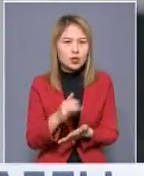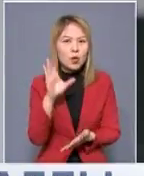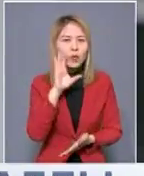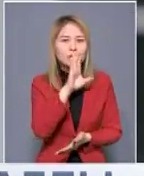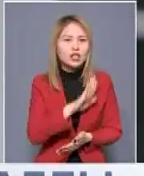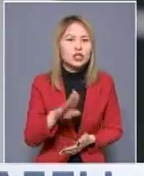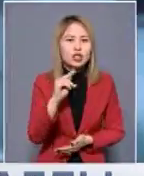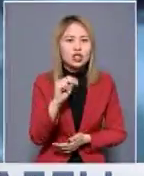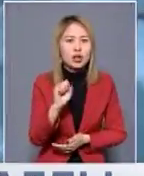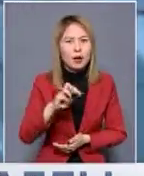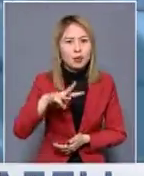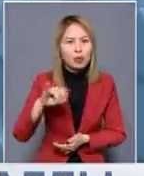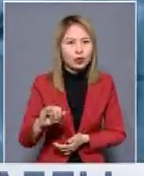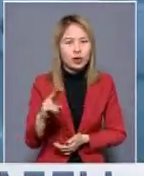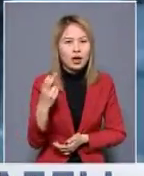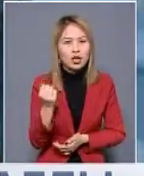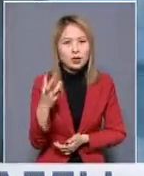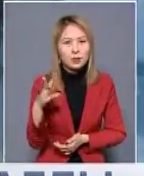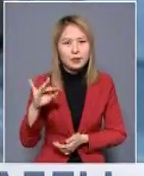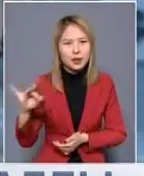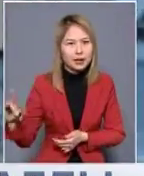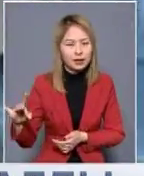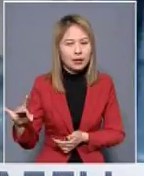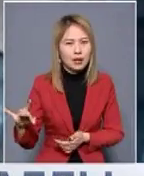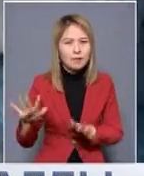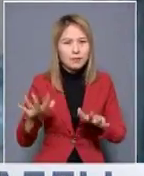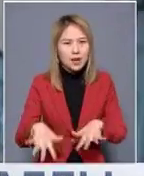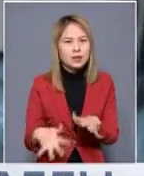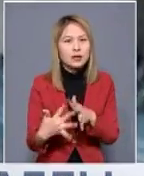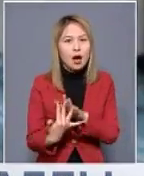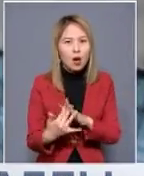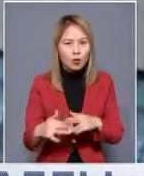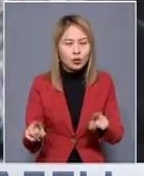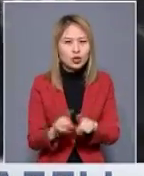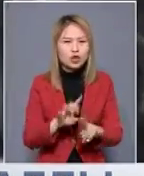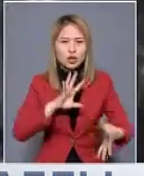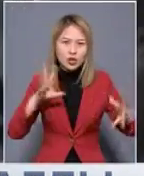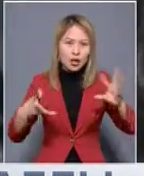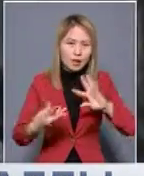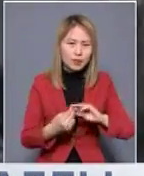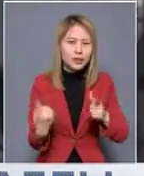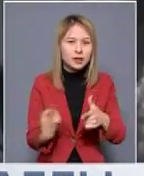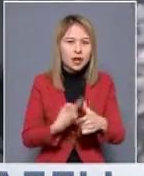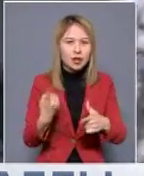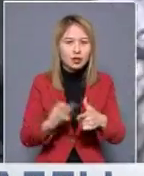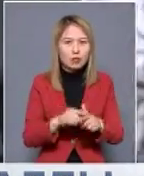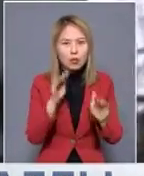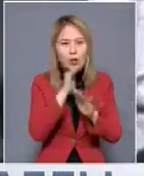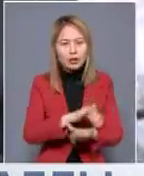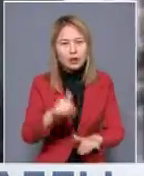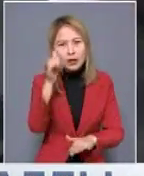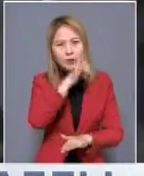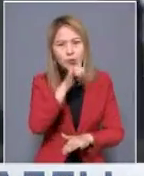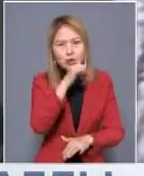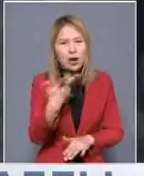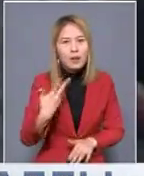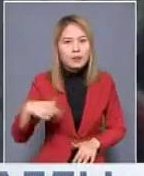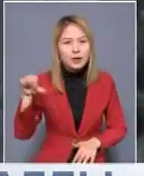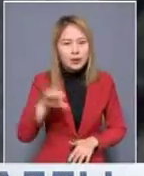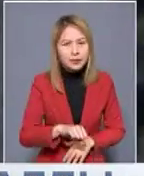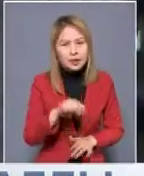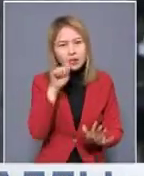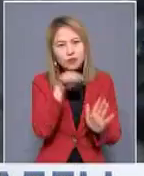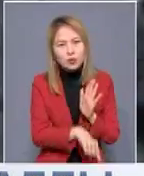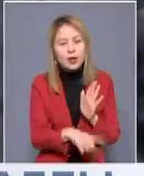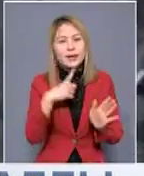елдің солтүстігіндегі Джамму және Кашмир штатында болған. Жалпы кейінгі кезде мұндағы жағдай тыныш болмай тұр. Бұл 3 апта